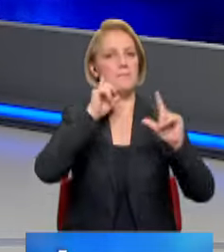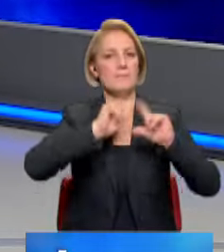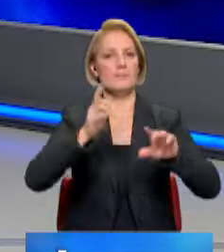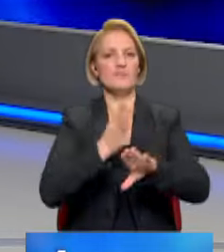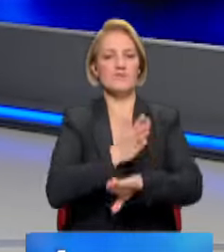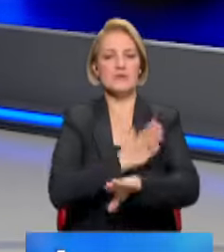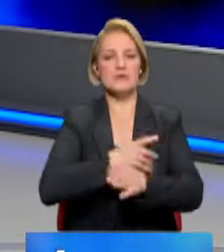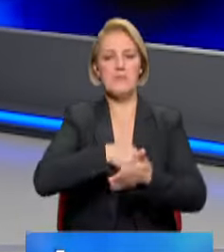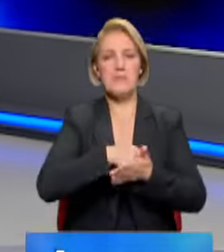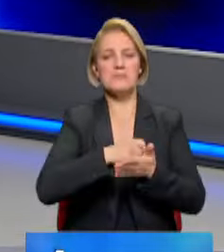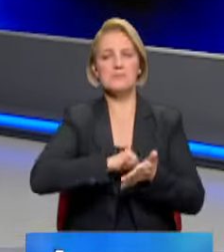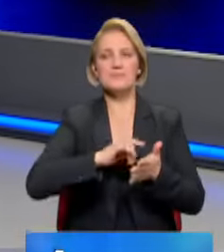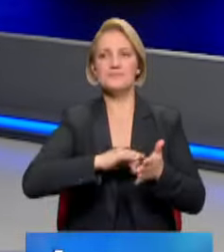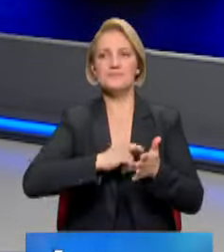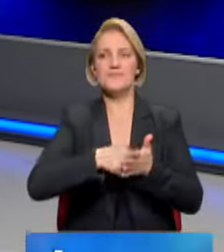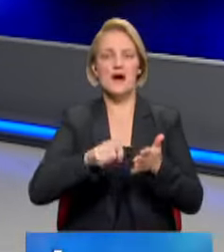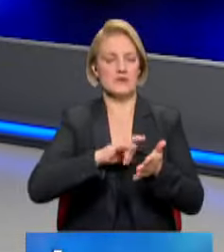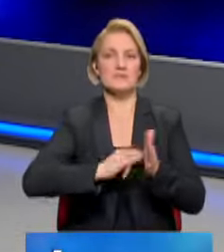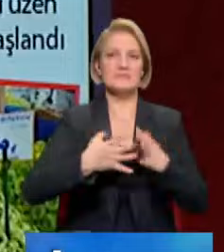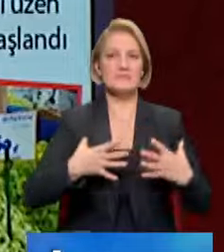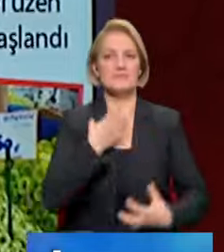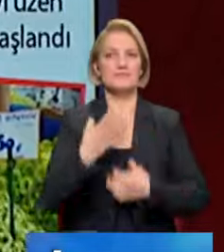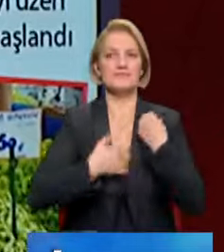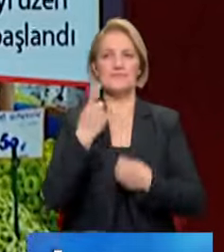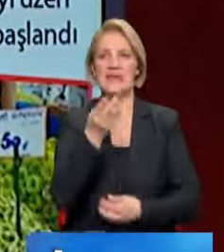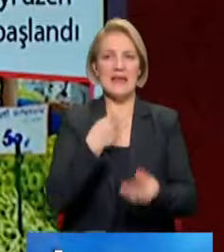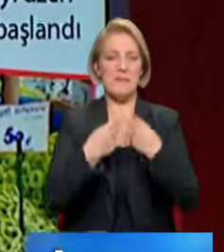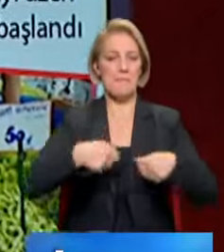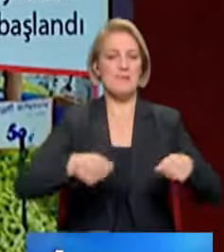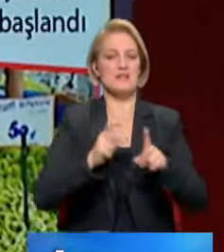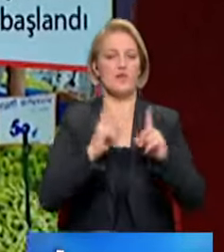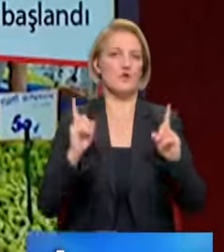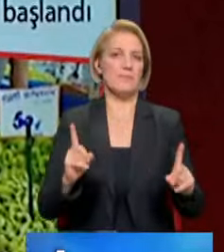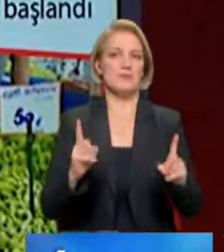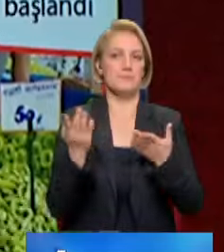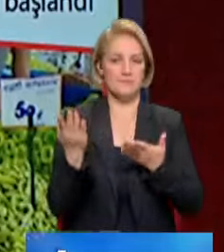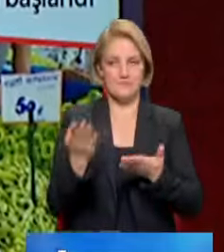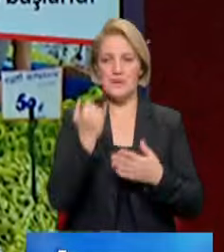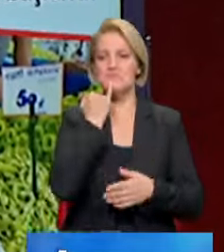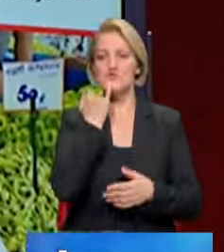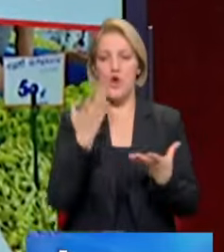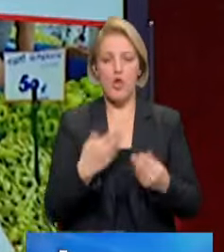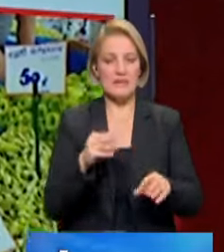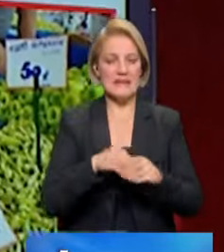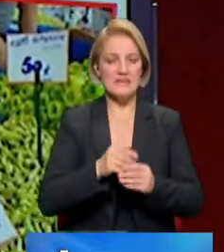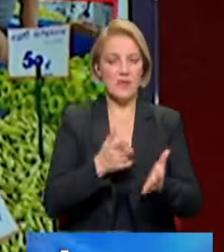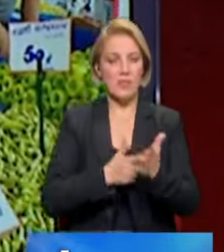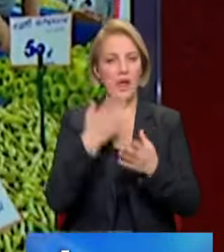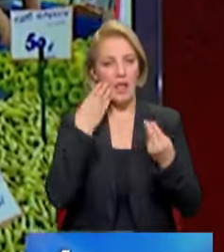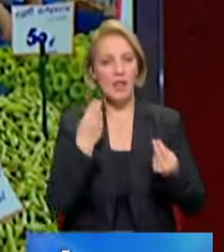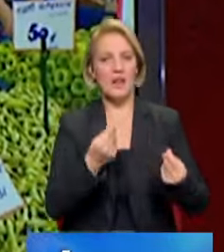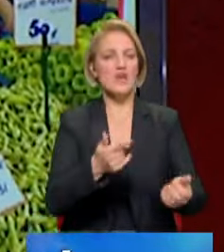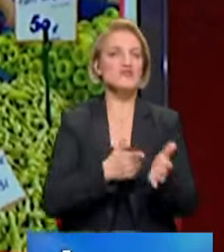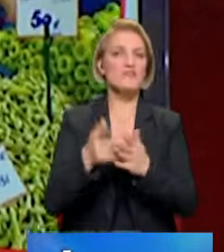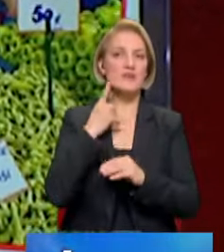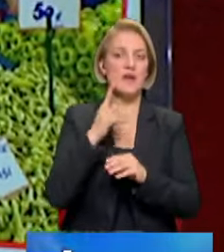vatandaşın geçim derdi var. Yeni Bakış gazetesi bir yemeklik pazar dönemi manşetiyle çıkmış. Müşteri olmadığı için tarlada çürüyen ürün